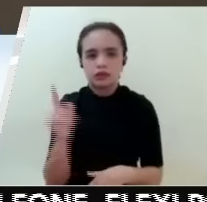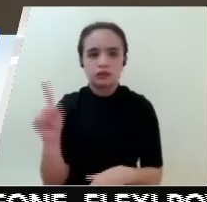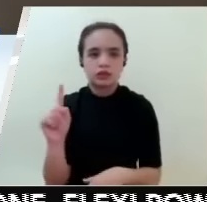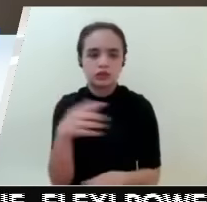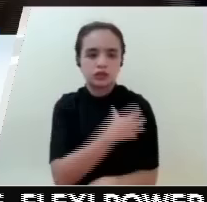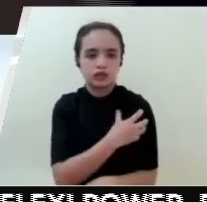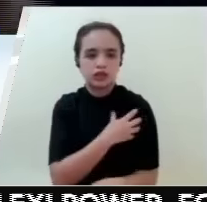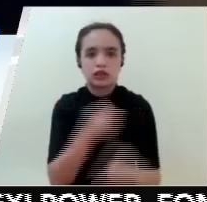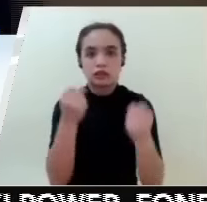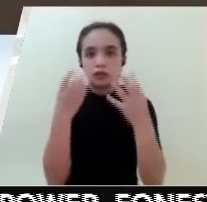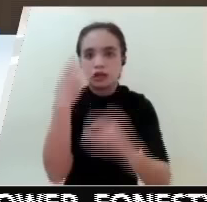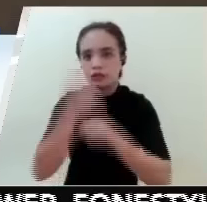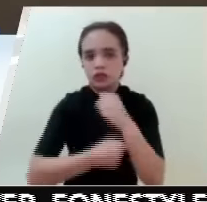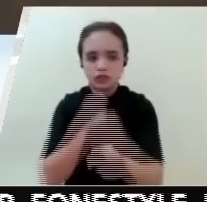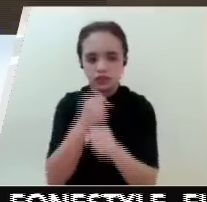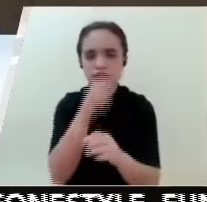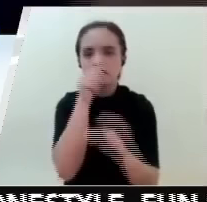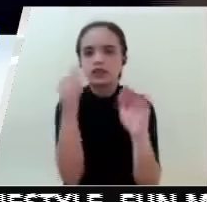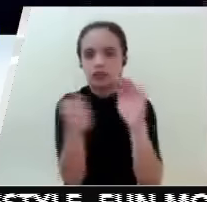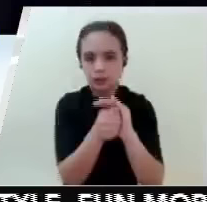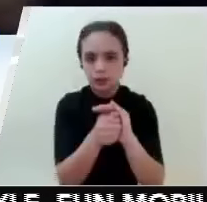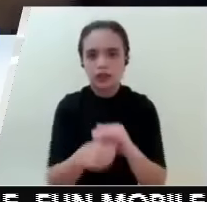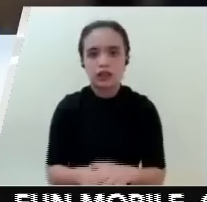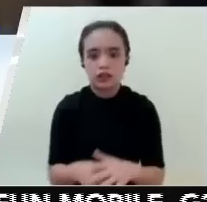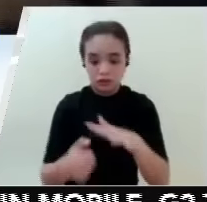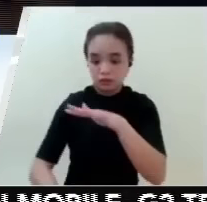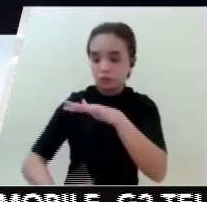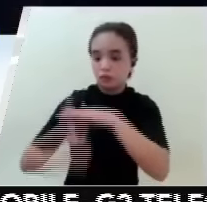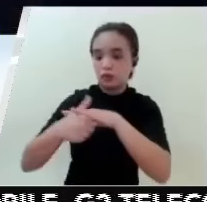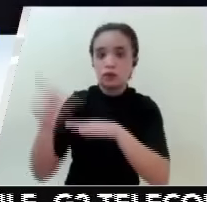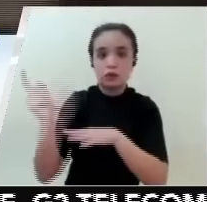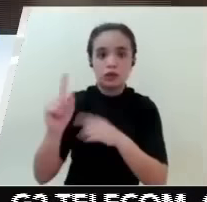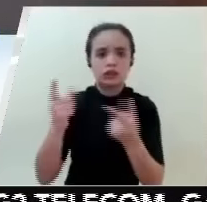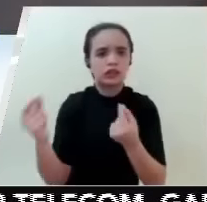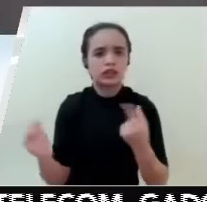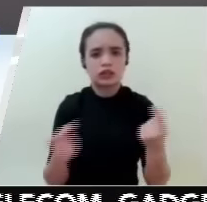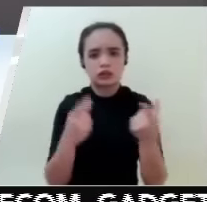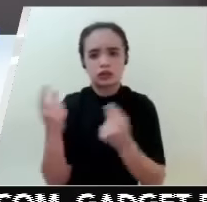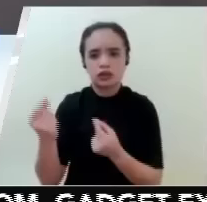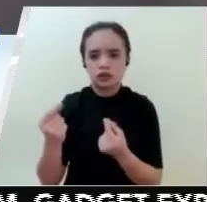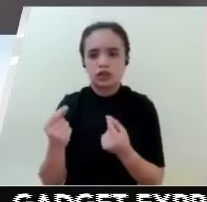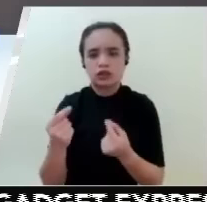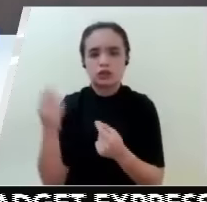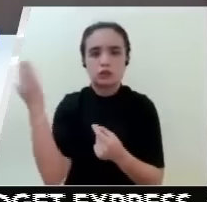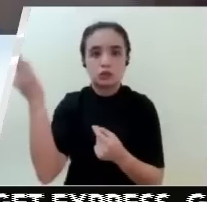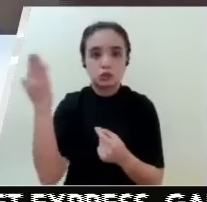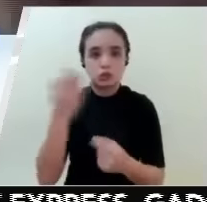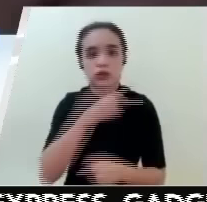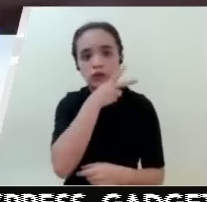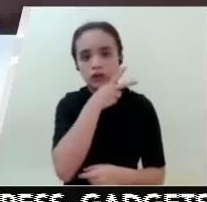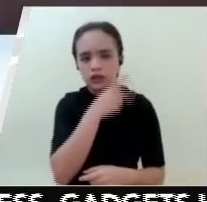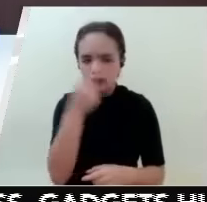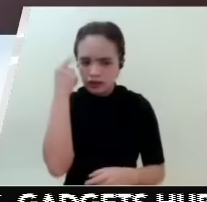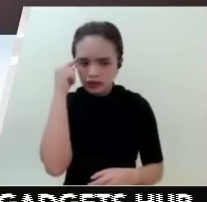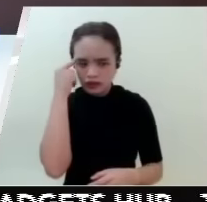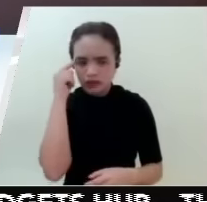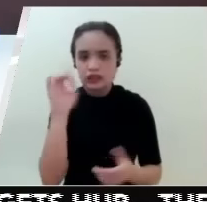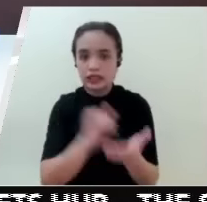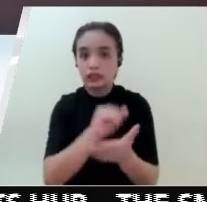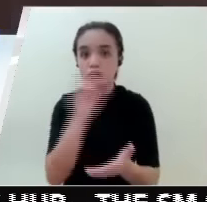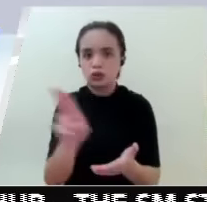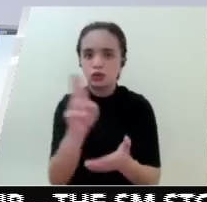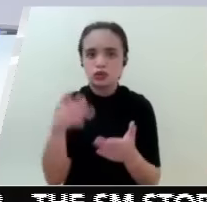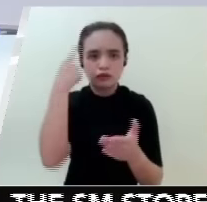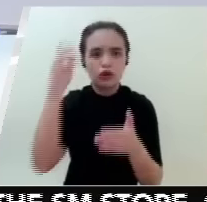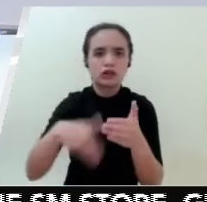ding nakapagtago. Tumambad sa mga operatiba ang ginagawang presentation ng suspect na hinihinalang gagamitin sa kanyang susunod na